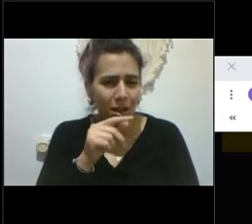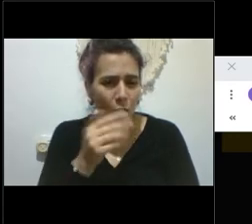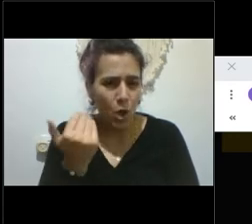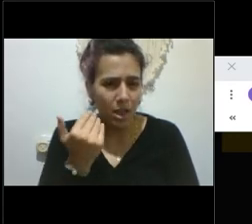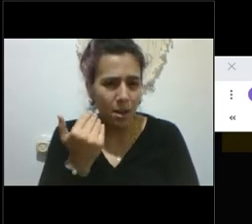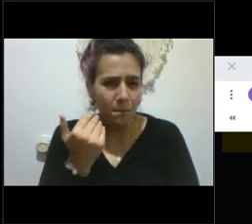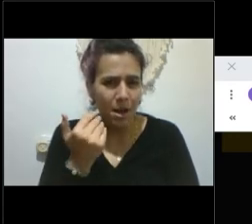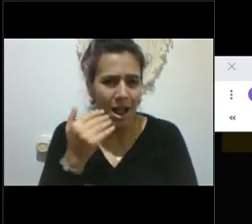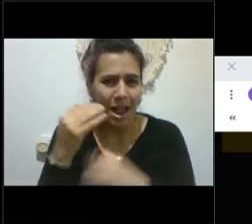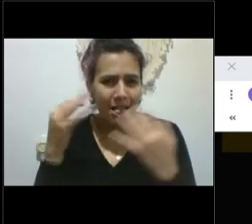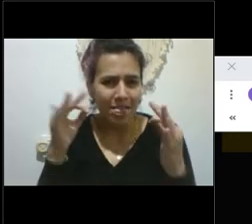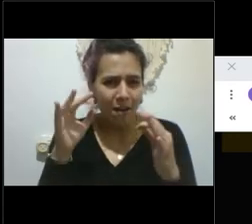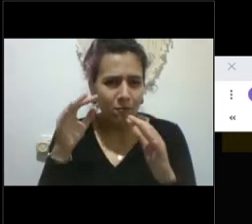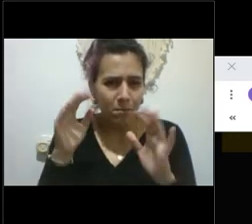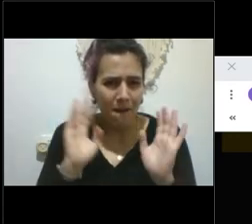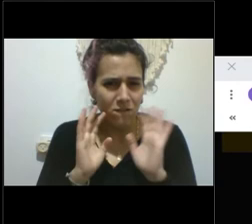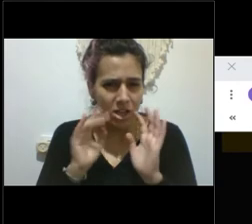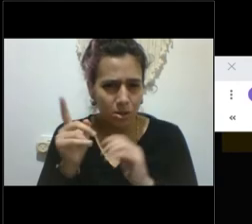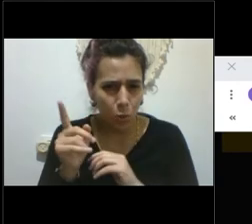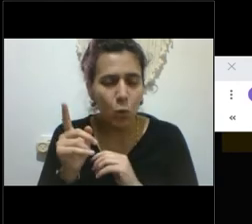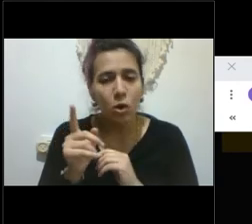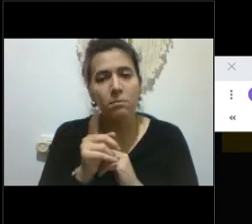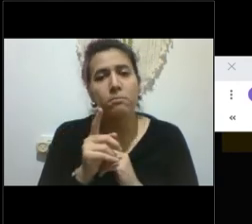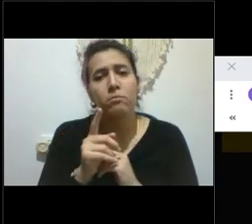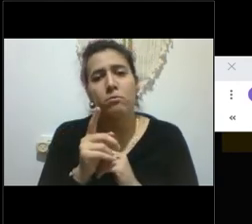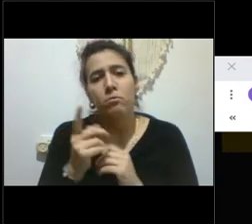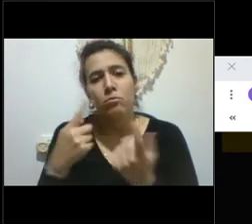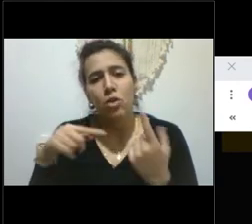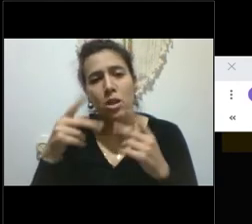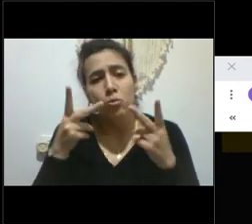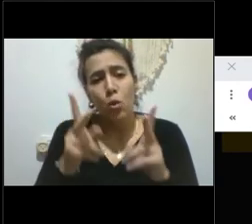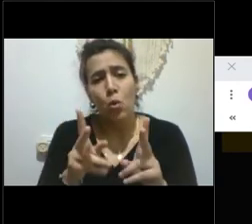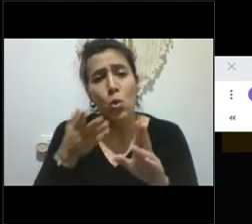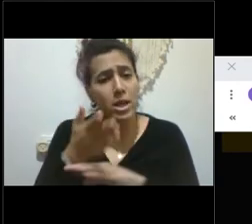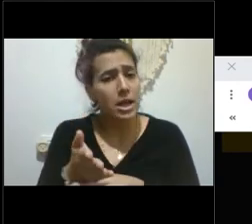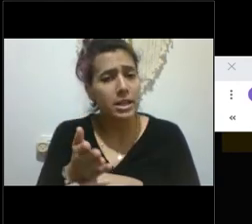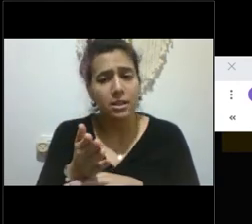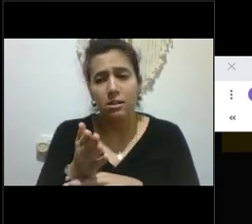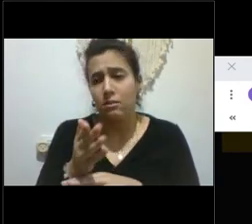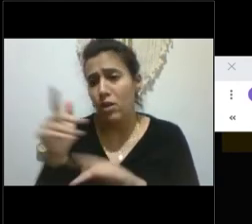על הדף של הקבוצה, שבעצם אין לכם גישה אקסקלוסיבית אליו, של אף אחד אחרת לא תהיה.